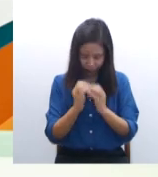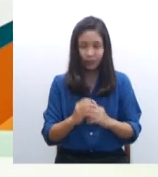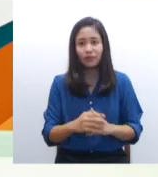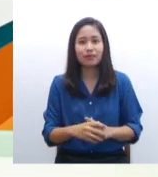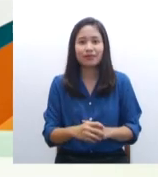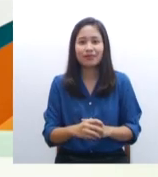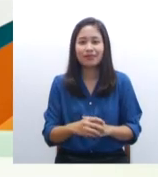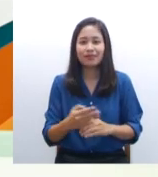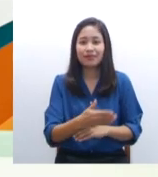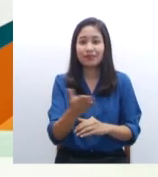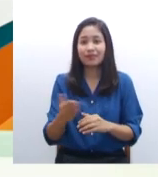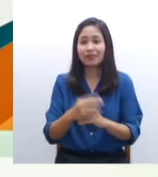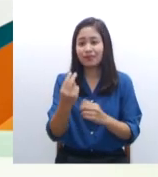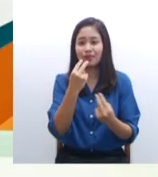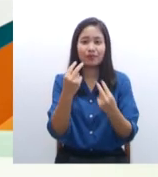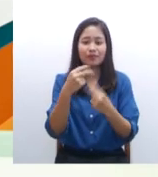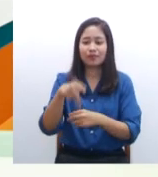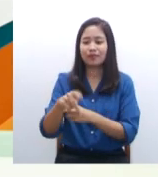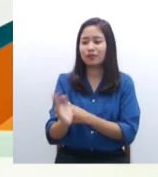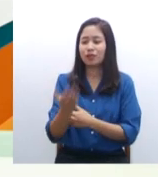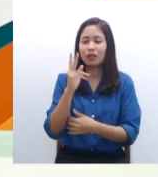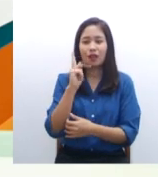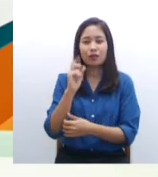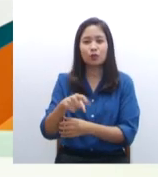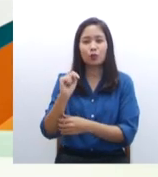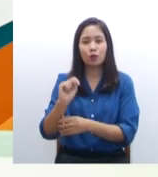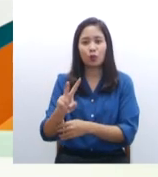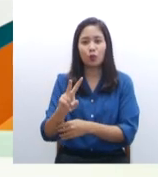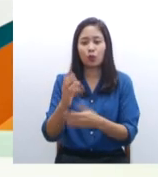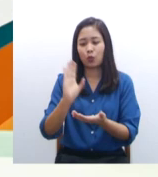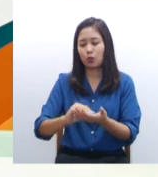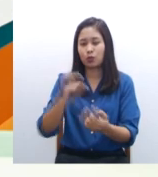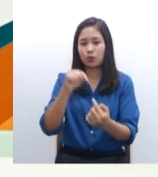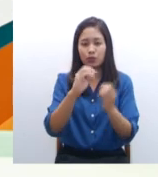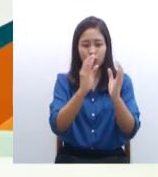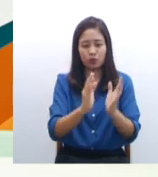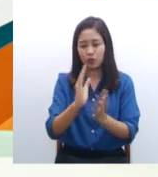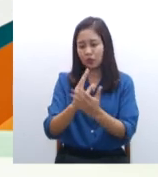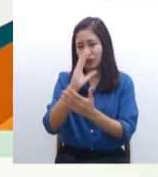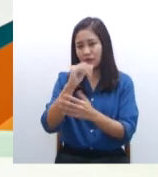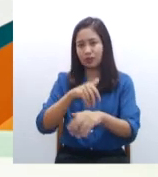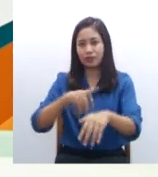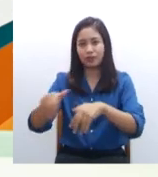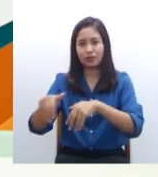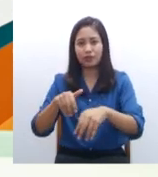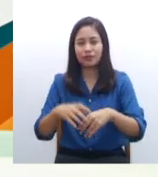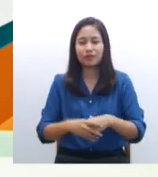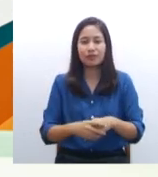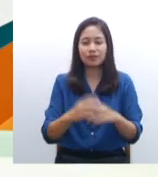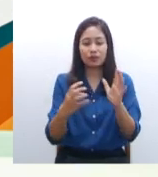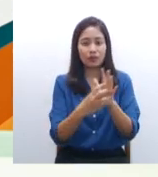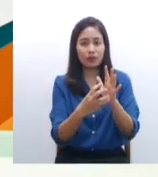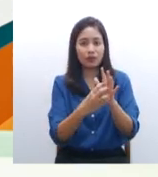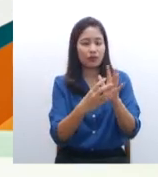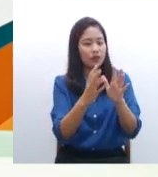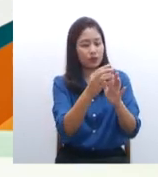สวัสดีครับผู้ติดตามชมรายการพุทธเช้าข่าวสวทตรงถึงครูรู้ถึงนักเรียนและประชาชนทั้งส่วนกลางและก็ส่วน